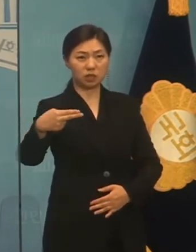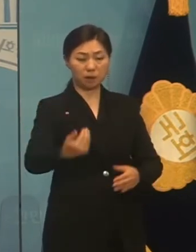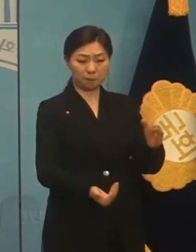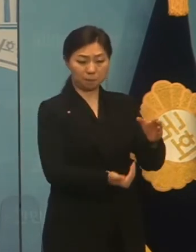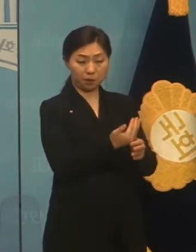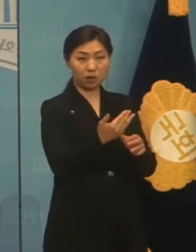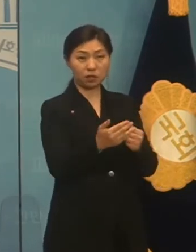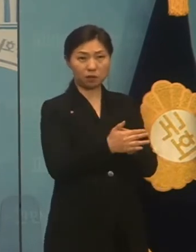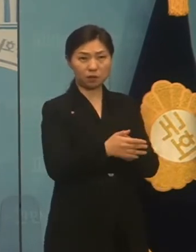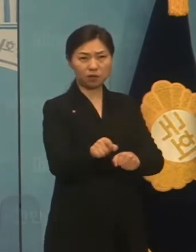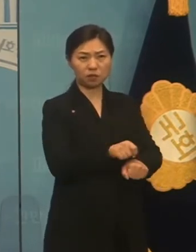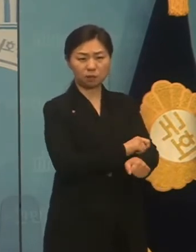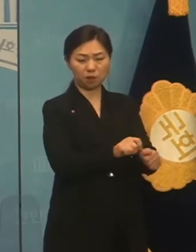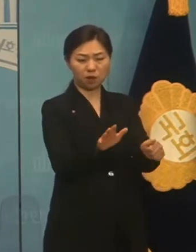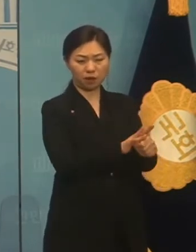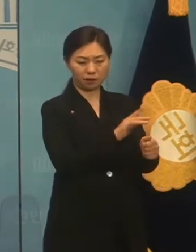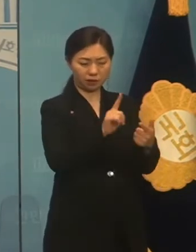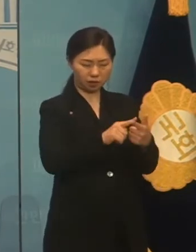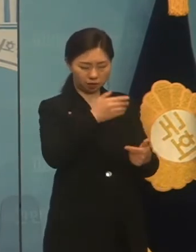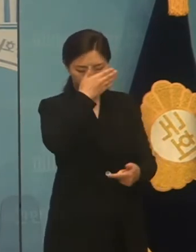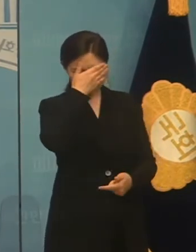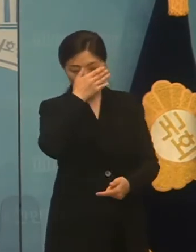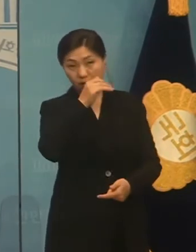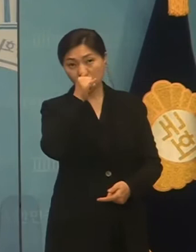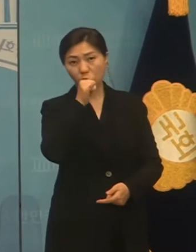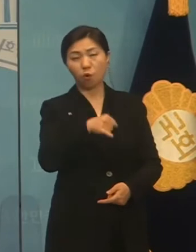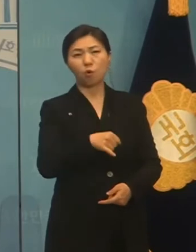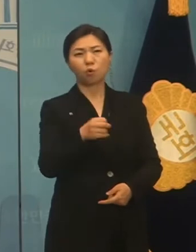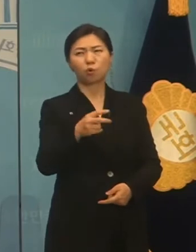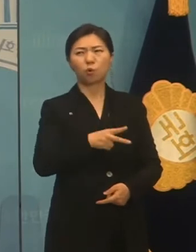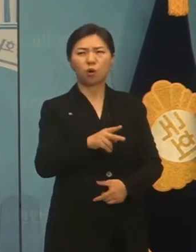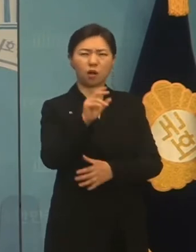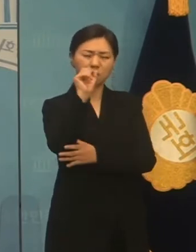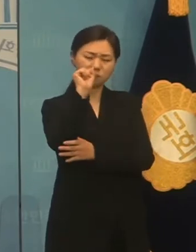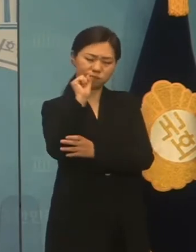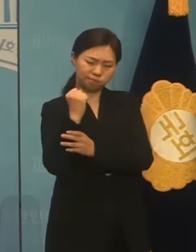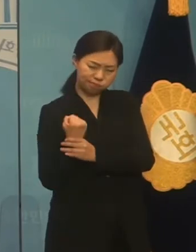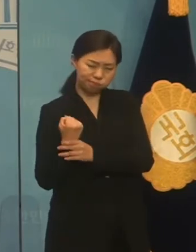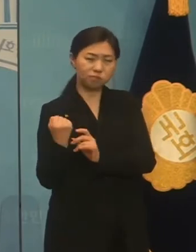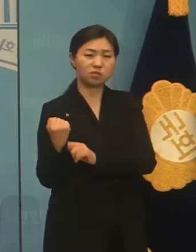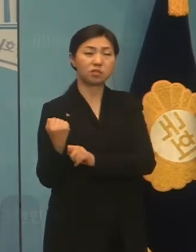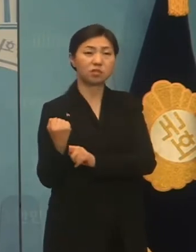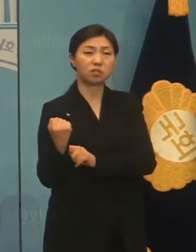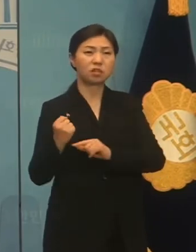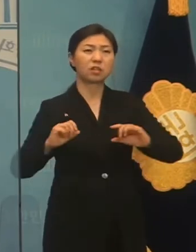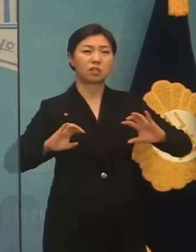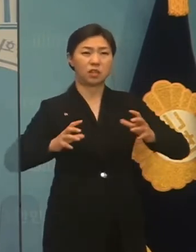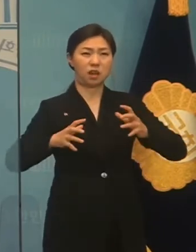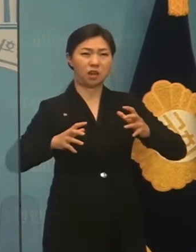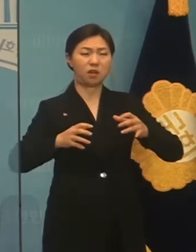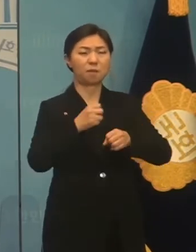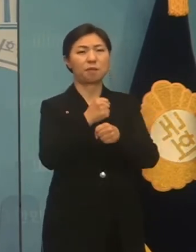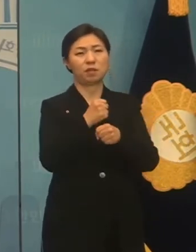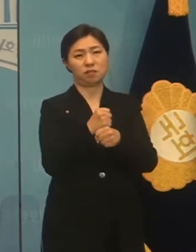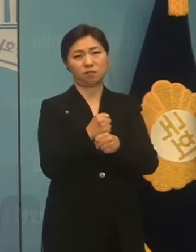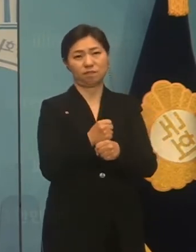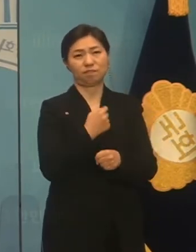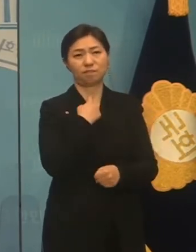눈 감고 시커멓게 썩은 허탈한 나라를 만들고 말았습니다.